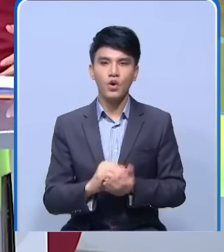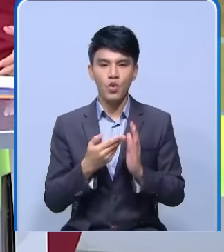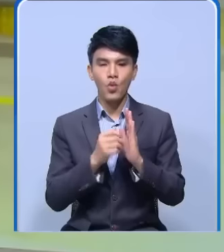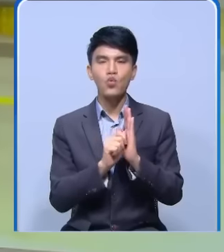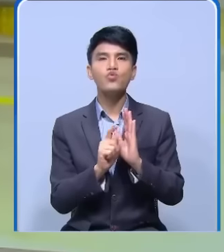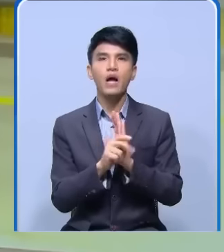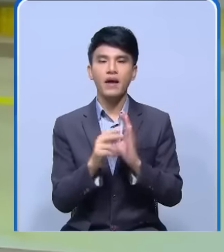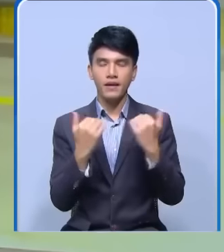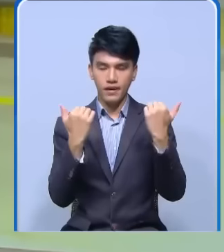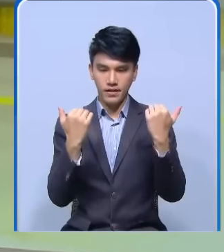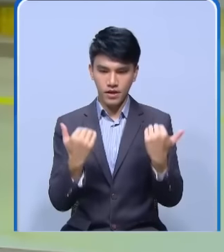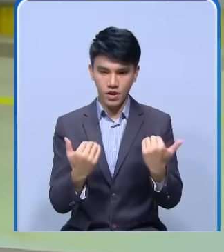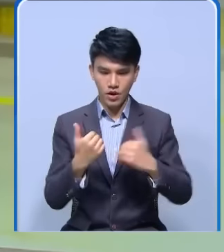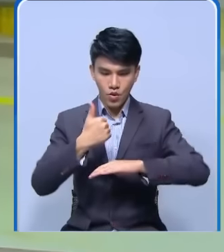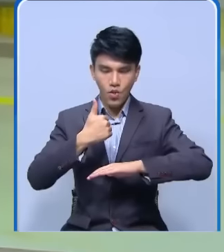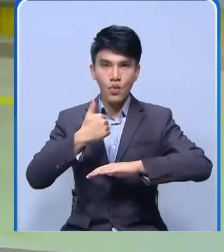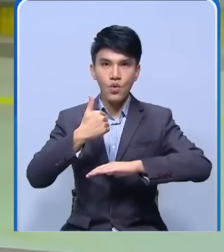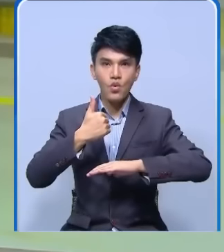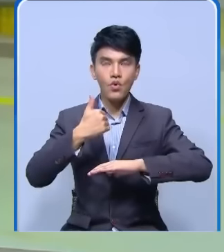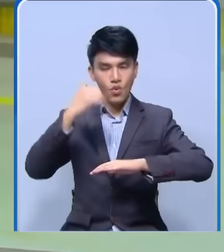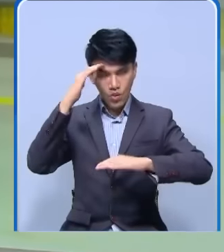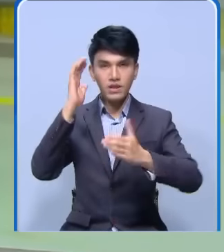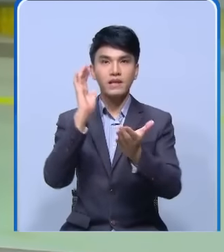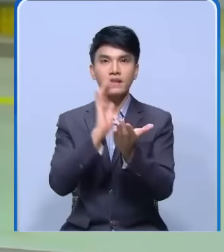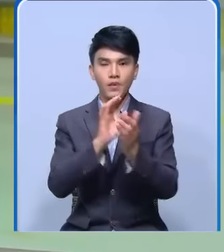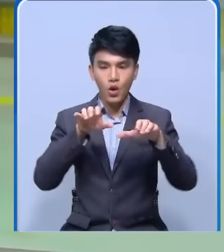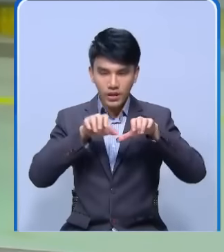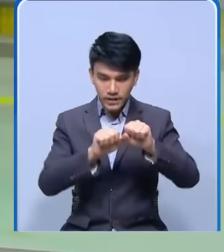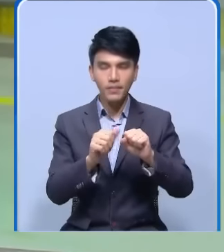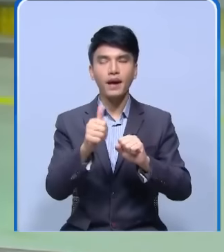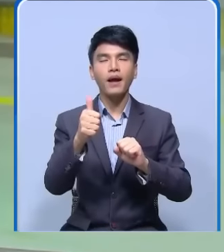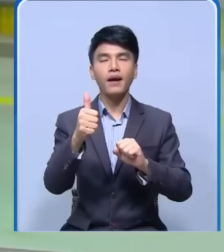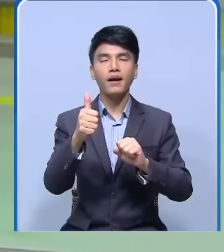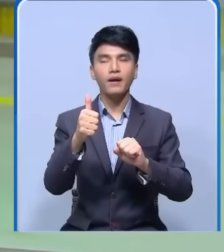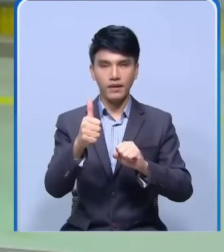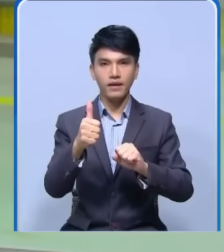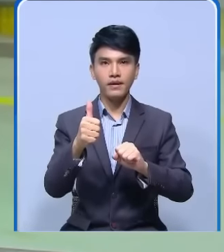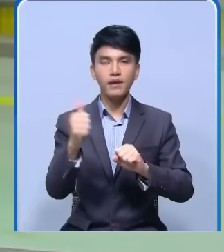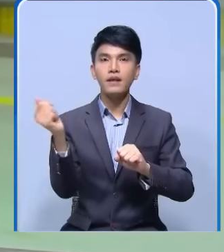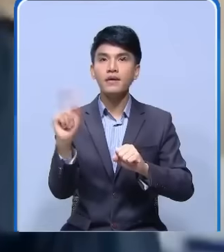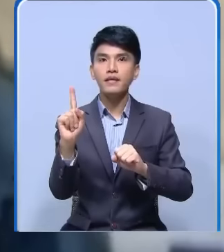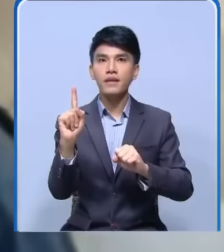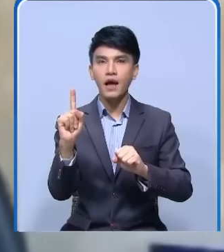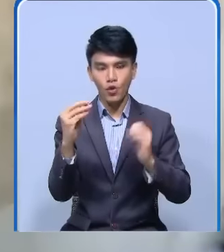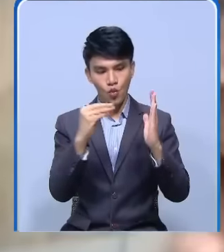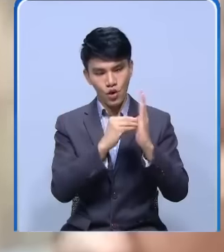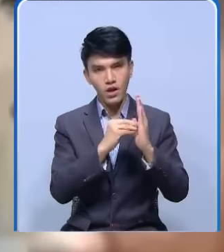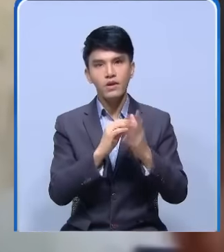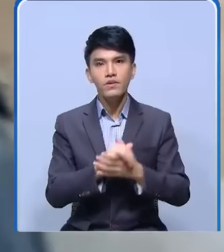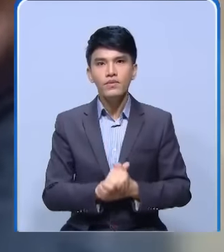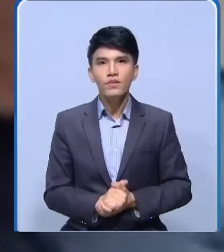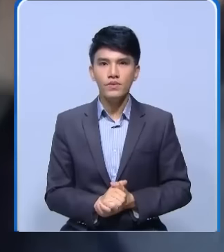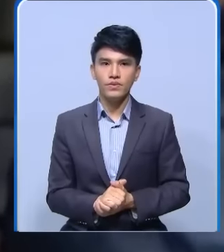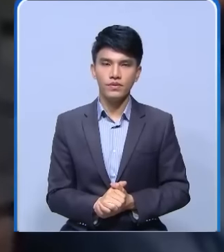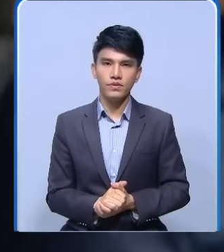านีล่าสุดค่ะทางด้านของเจ้าหน้าที่นะคะสามารถรวบตัวคนก่อเหตุได้แล้วในพื้นที่กทม.นะคะกับเรื่องนี้คุณผู้ช